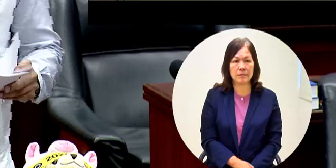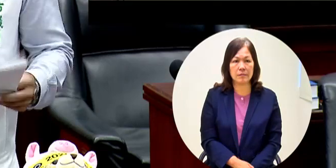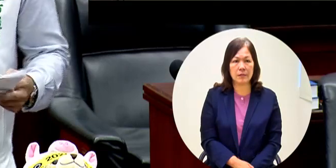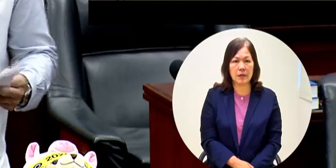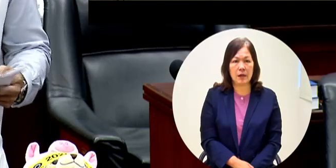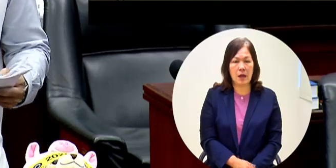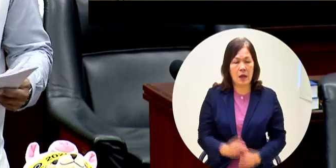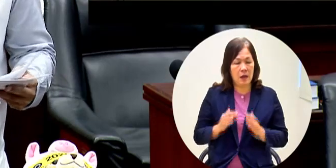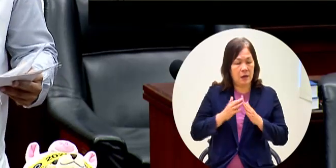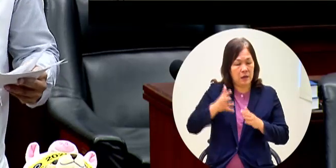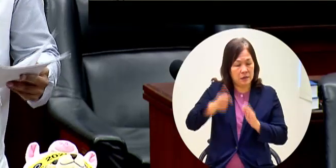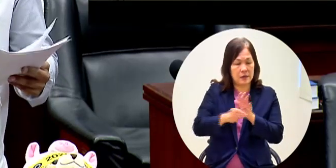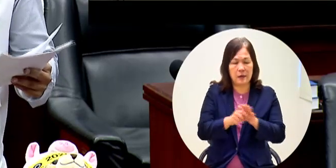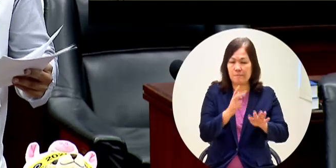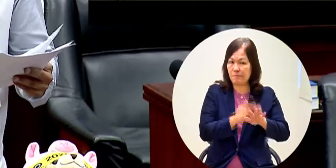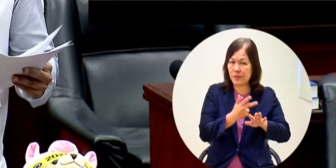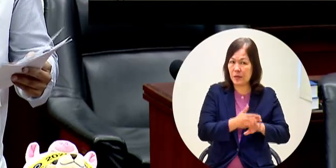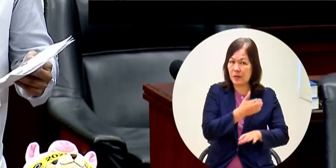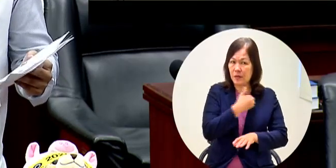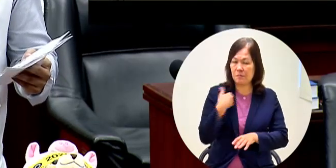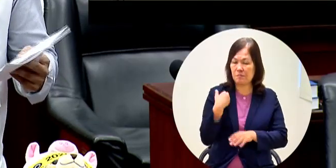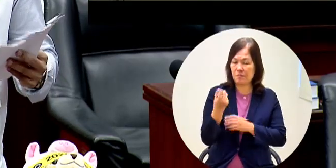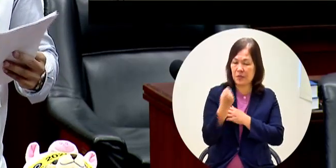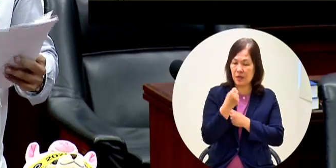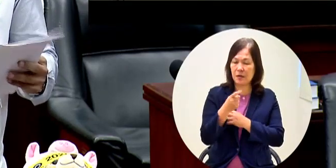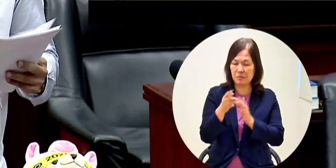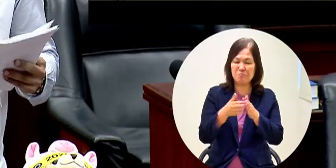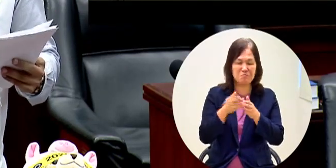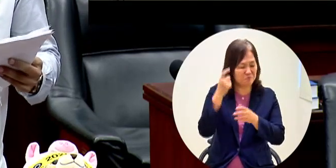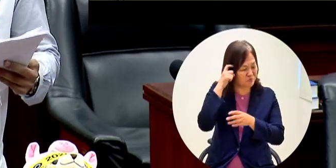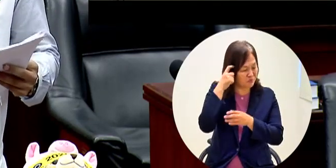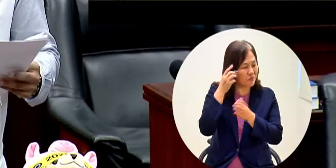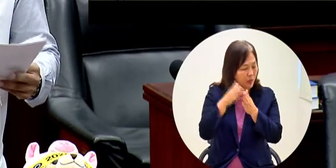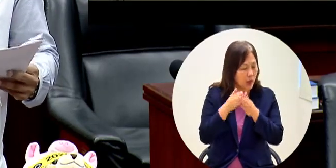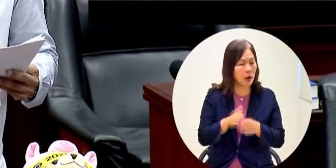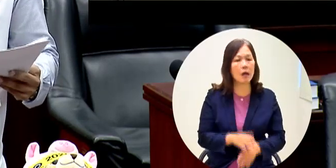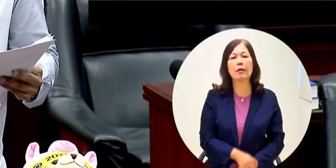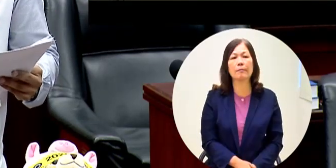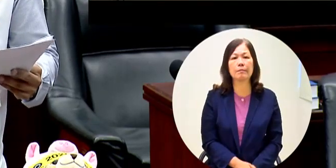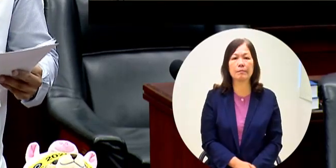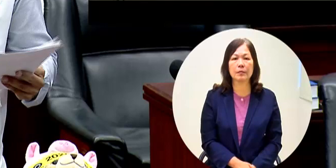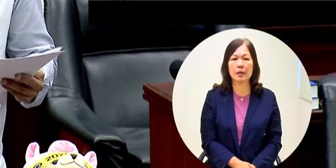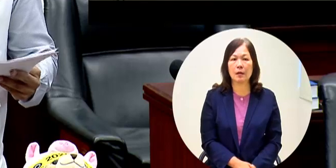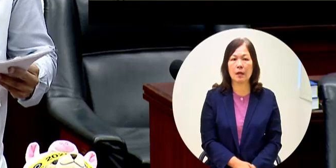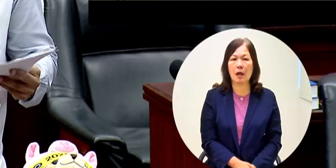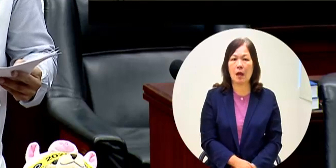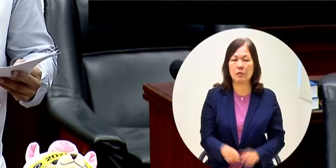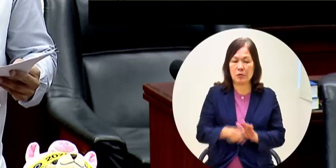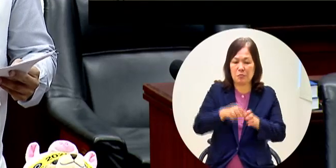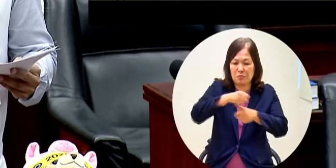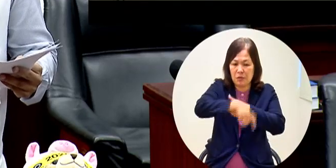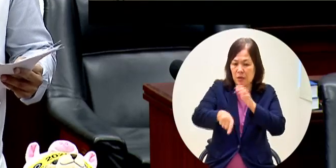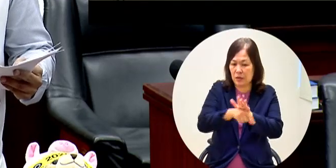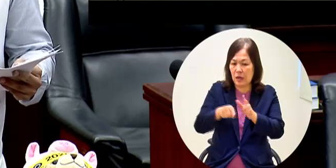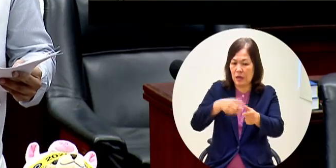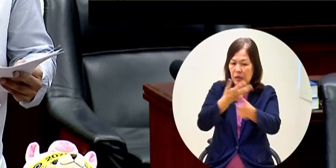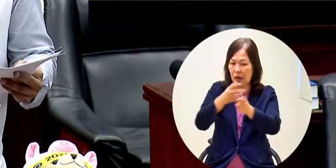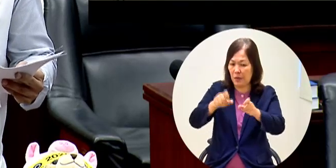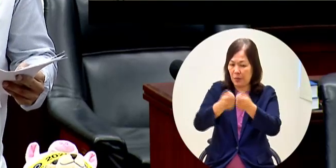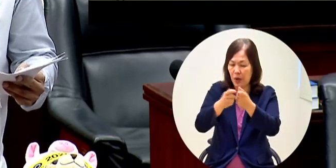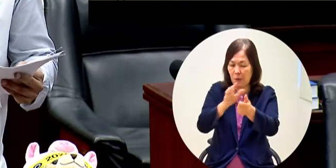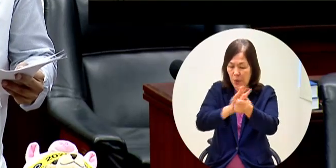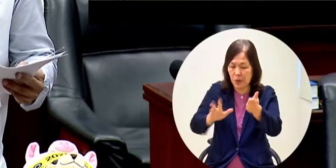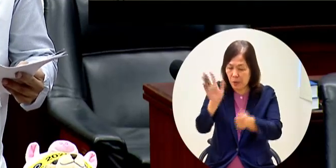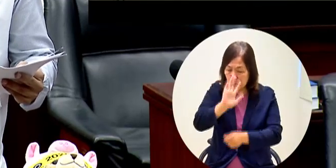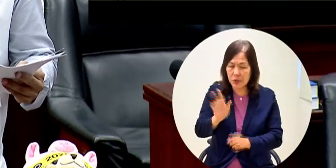能力吼，真正要好好的考虑一下吼。文官体制不是让你破坏啦，我讲你进前的，不管